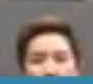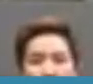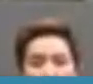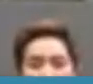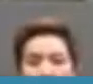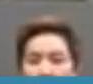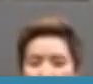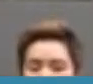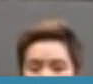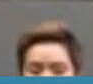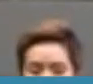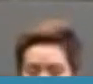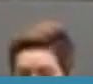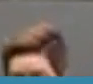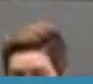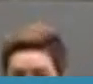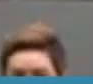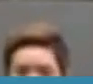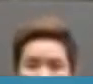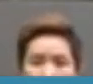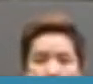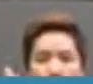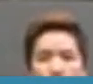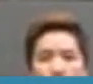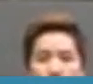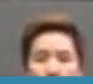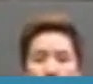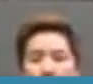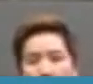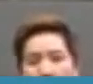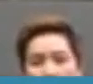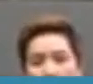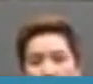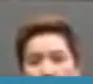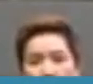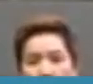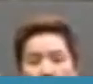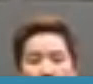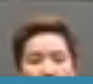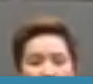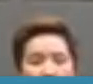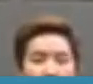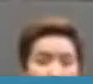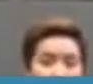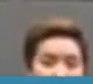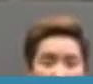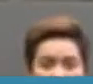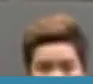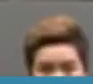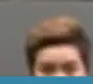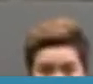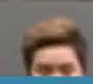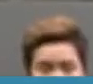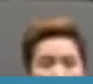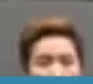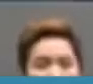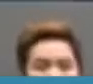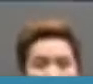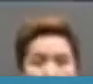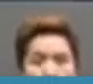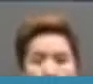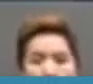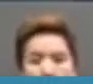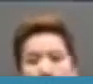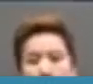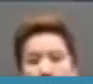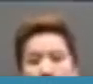องออกมายังพื้นที่พืชสวนโลกเพราะว่าบังเอิญรางรถไฟรางคู่เนี่ยผ่านหน้าสถานที่จัดงานพืชสวนโลกพอดีเพราะเนื่องจากว่